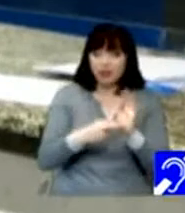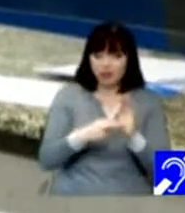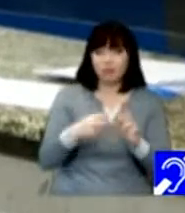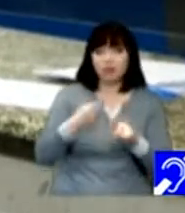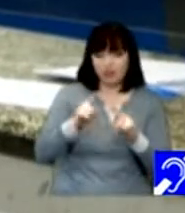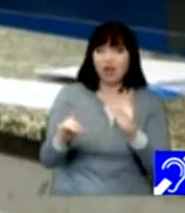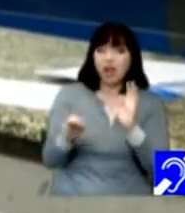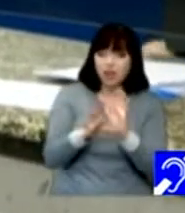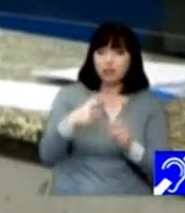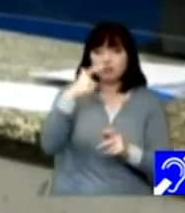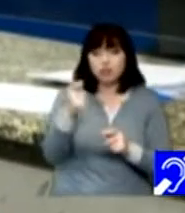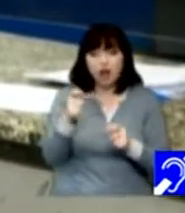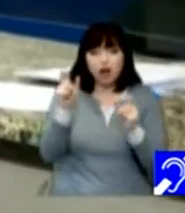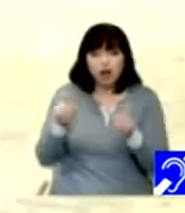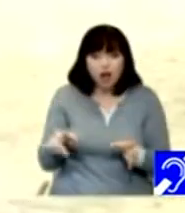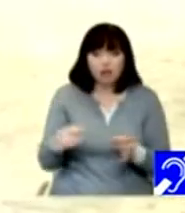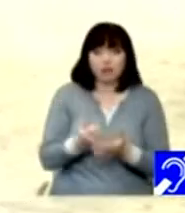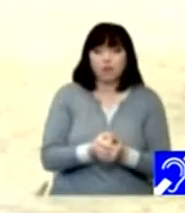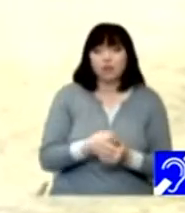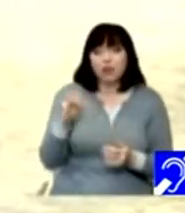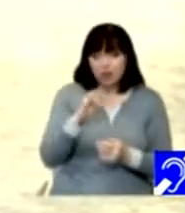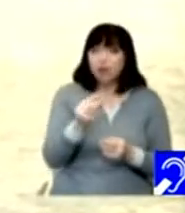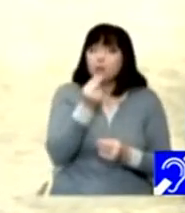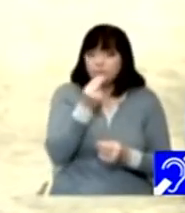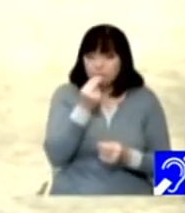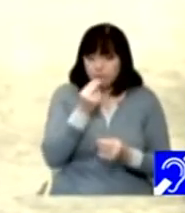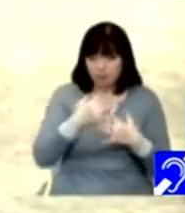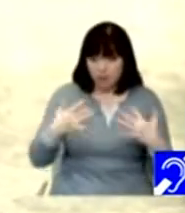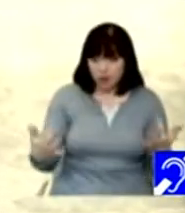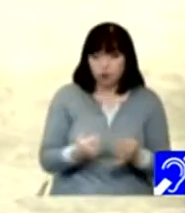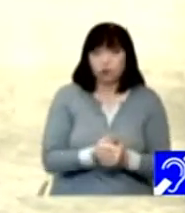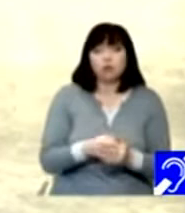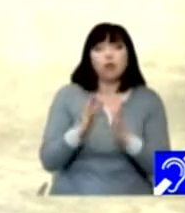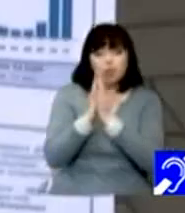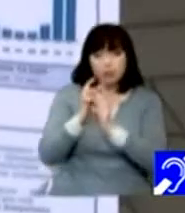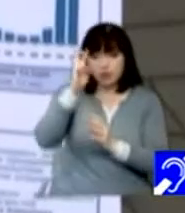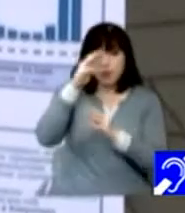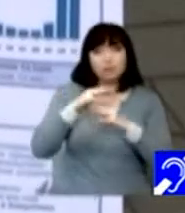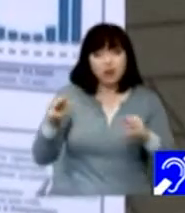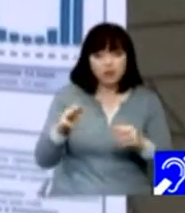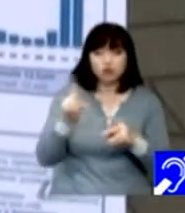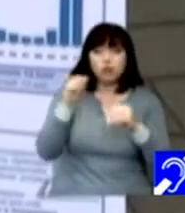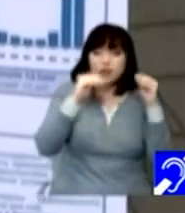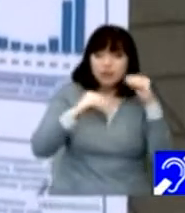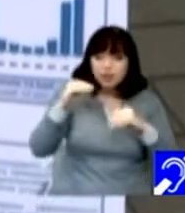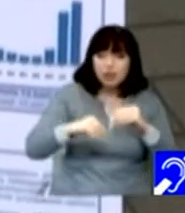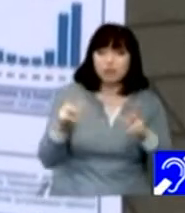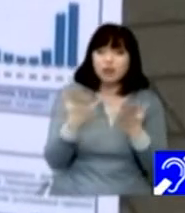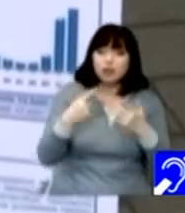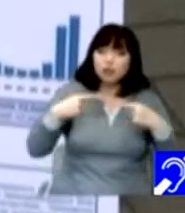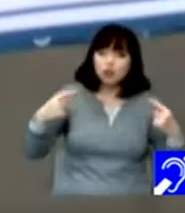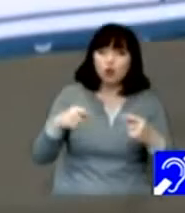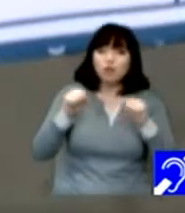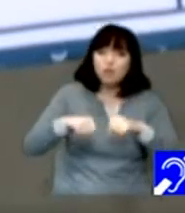resursele energetice și la prețurile mărfurilor de consum. S-a solicitat Guvernului să elaboreze mecanisme de susținere susținerea populației și